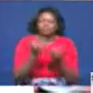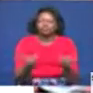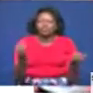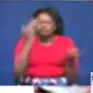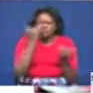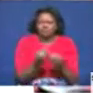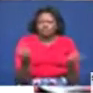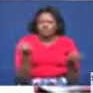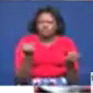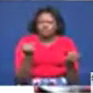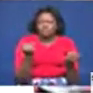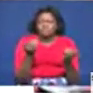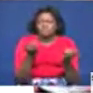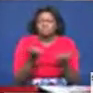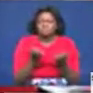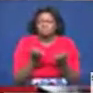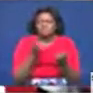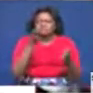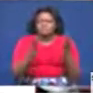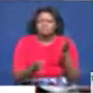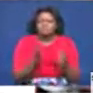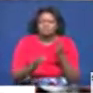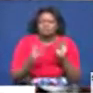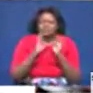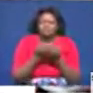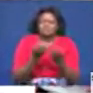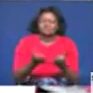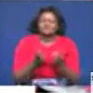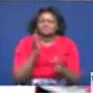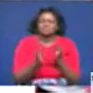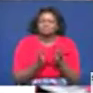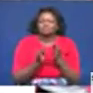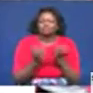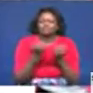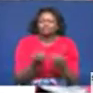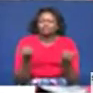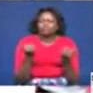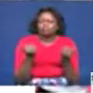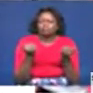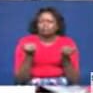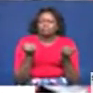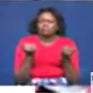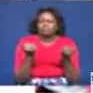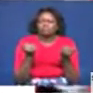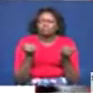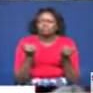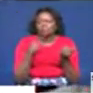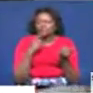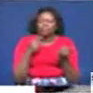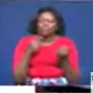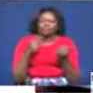watoto wanahitaji haki. Familia yetu tunahitaji haki. Ni watoto wadogo